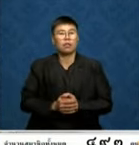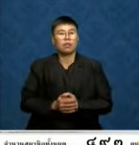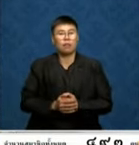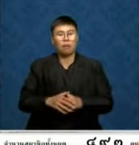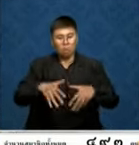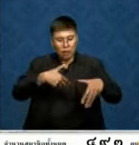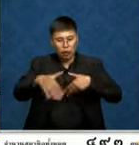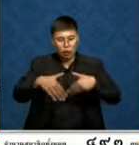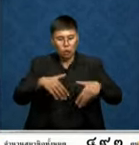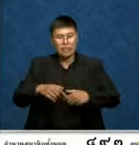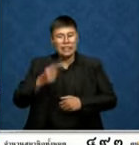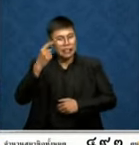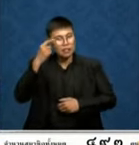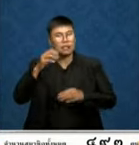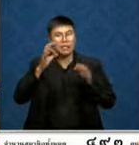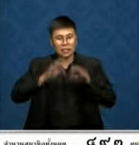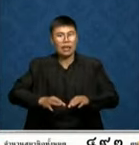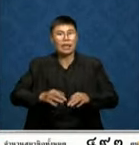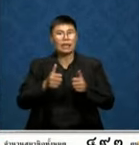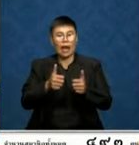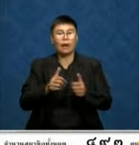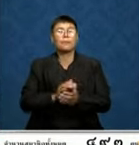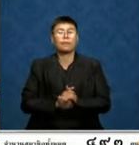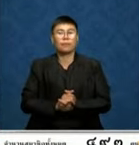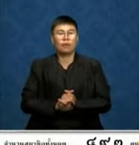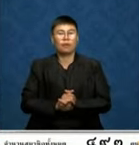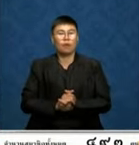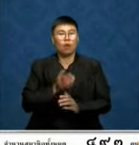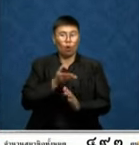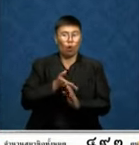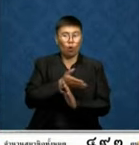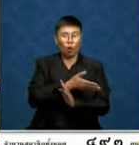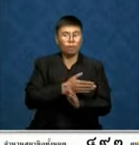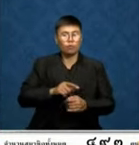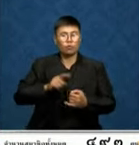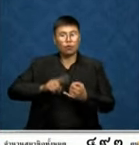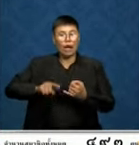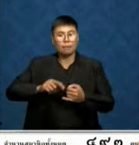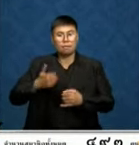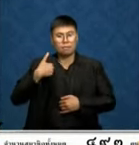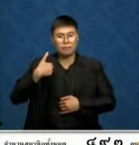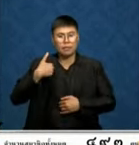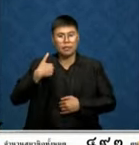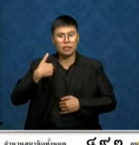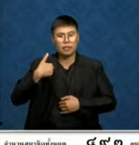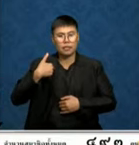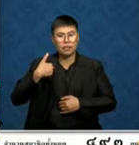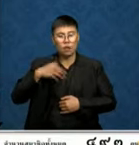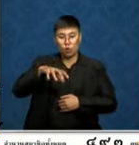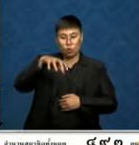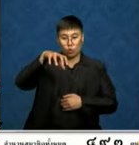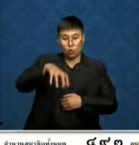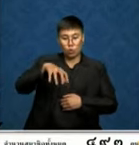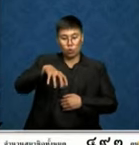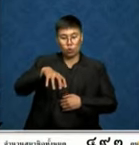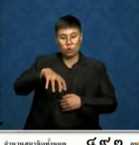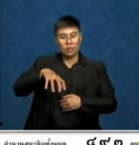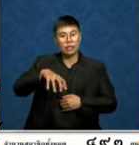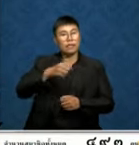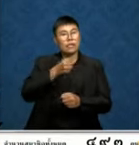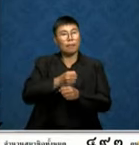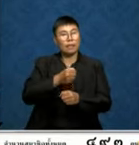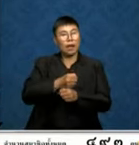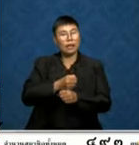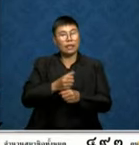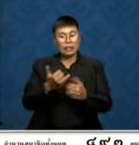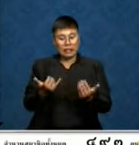ได้นะครับสุดก่อนที่จะเรื่องสุดท้ายครับหน่วยแล้วก็อีกเรื่องนึงก็คือหน่วยดำเนินงานครับอันนี้ก็ท่านก็พยาย